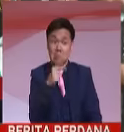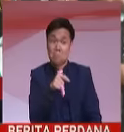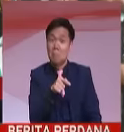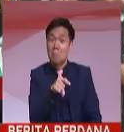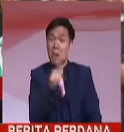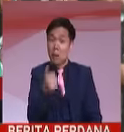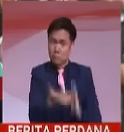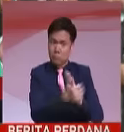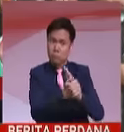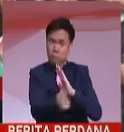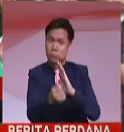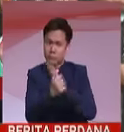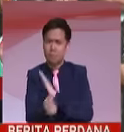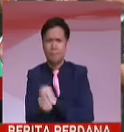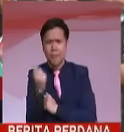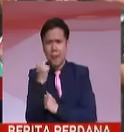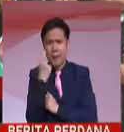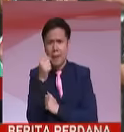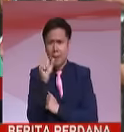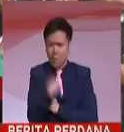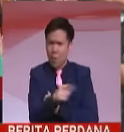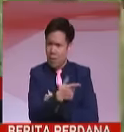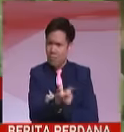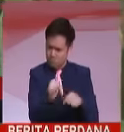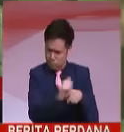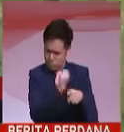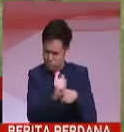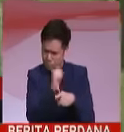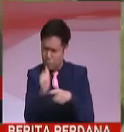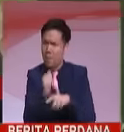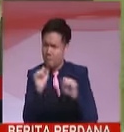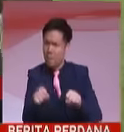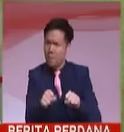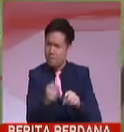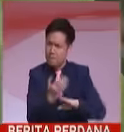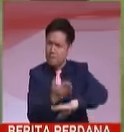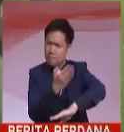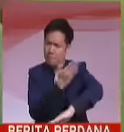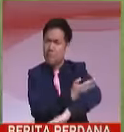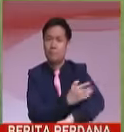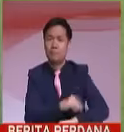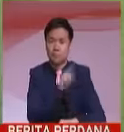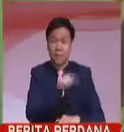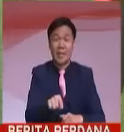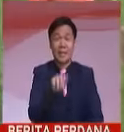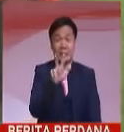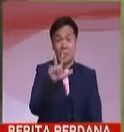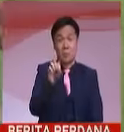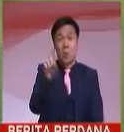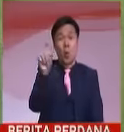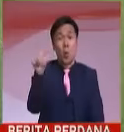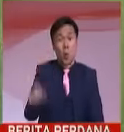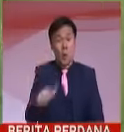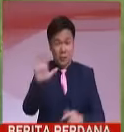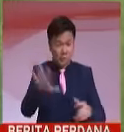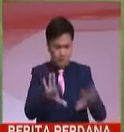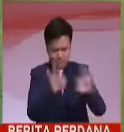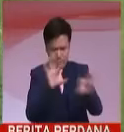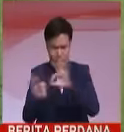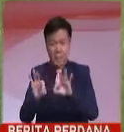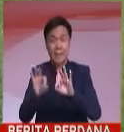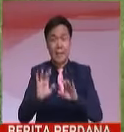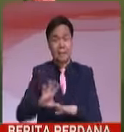ada pakai bakal yang serasa boleh diketengahkan selama 30 pelatih yang terpilih akan dibentuk menjadi satu